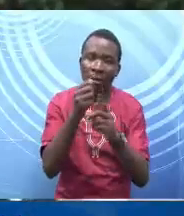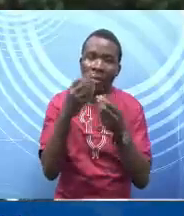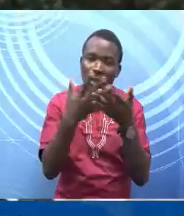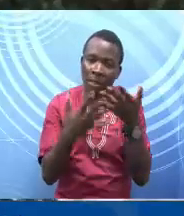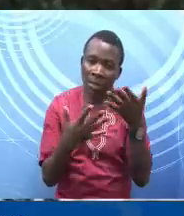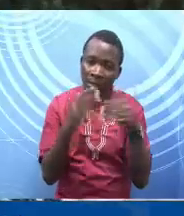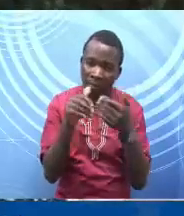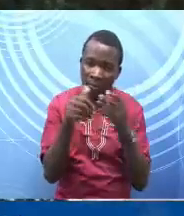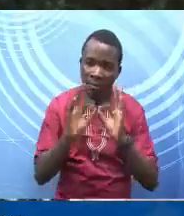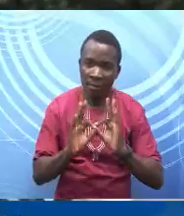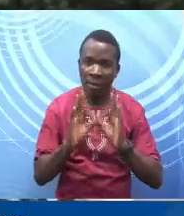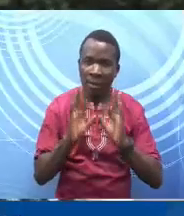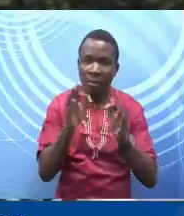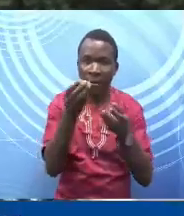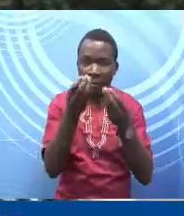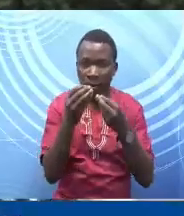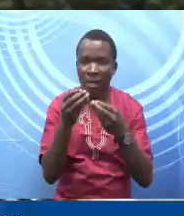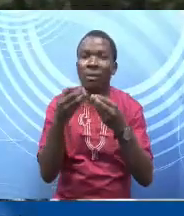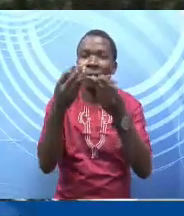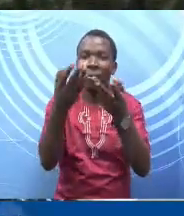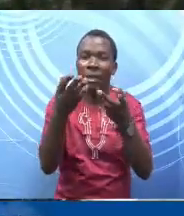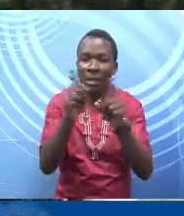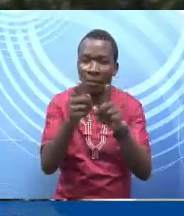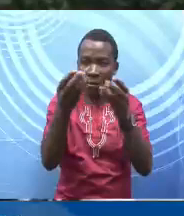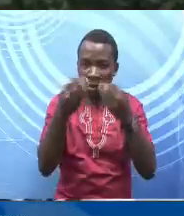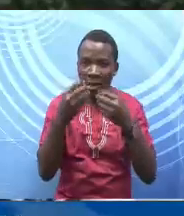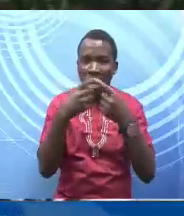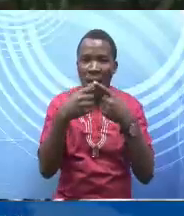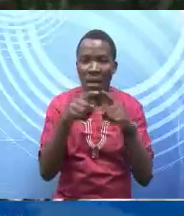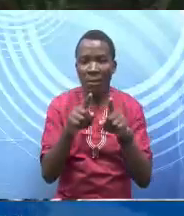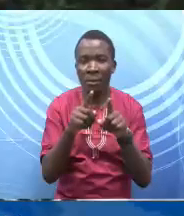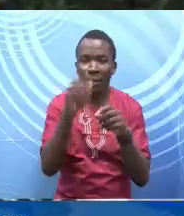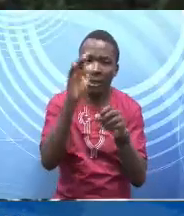uko ziri ni ibyo baduhaye tubibagezaho nk'uko biri, ariko